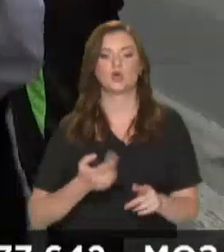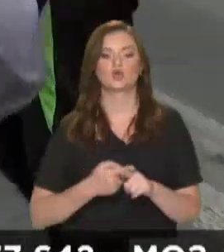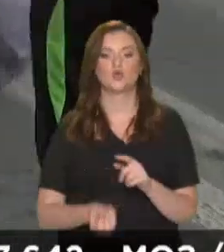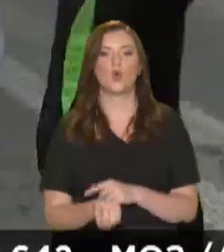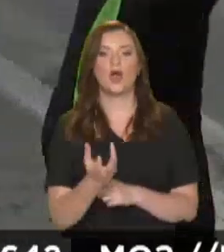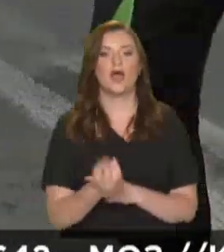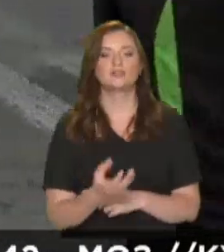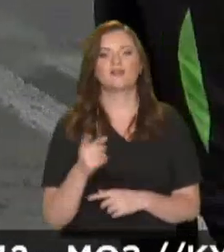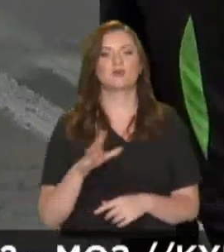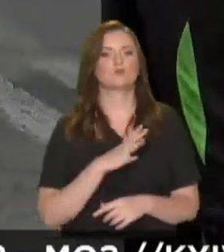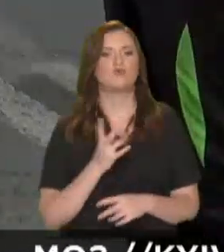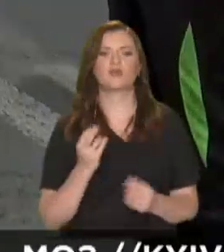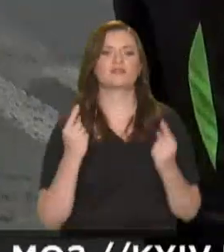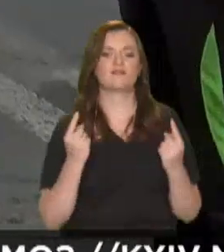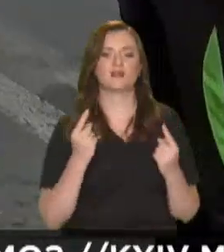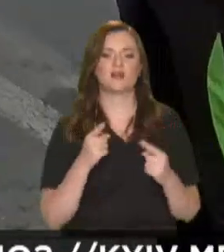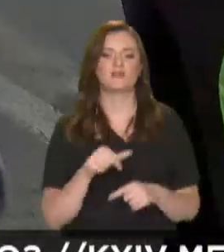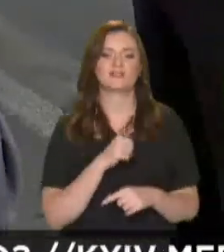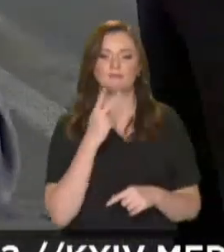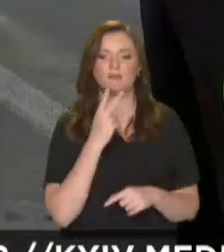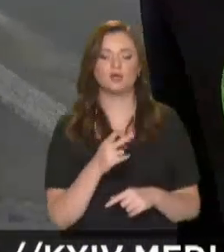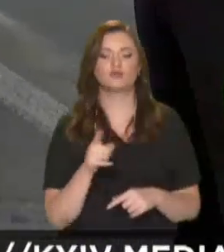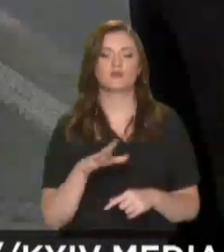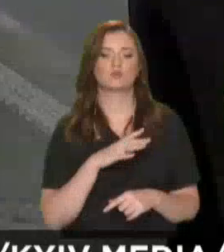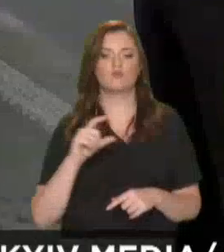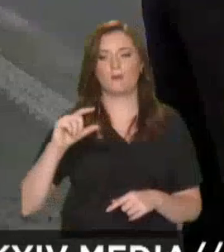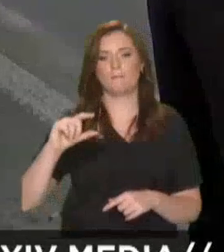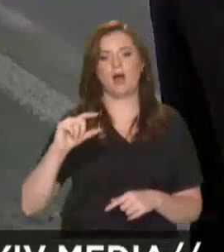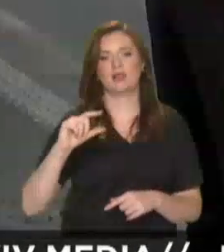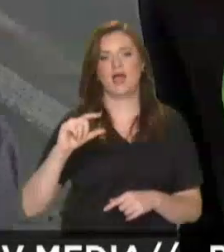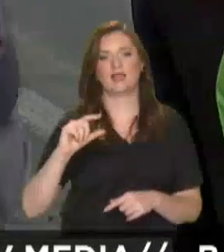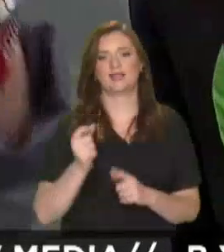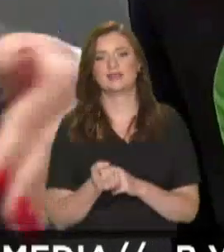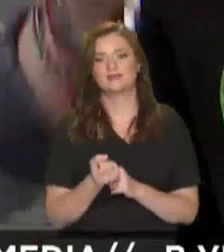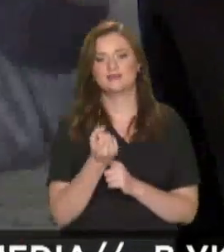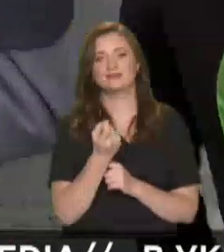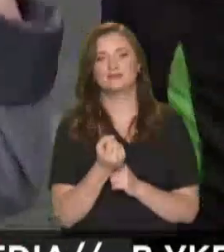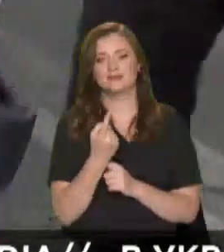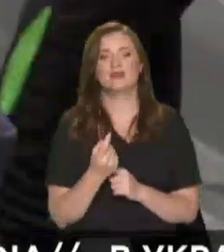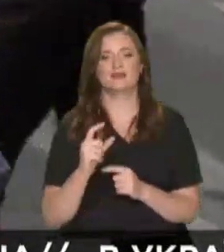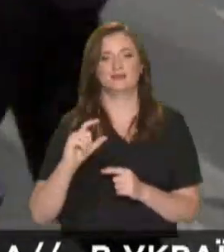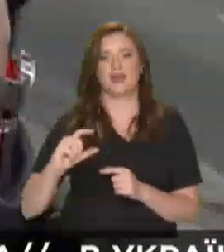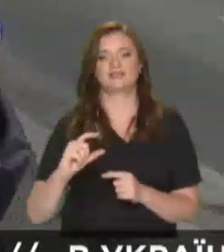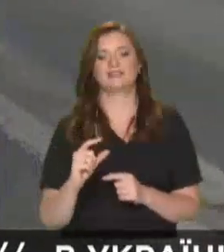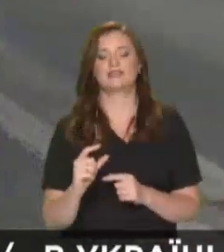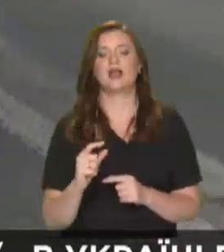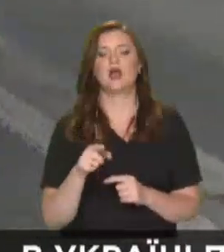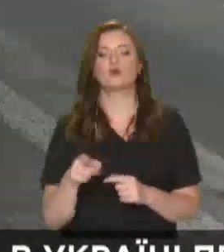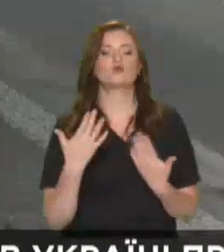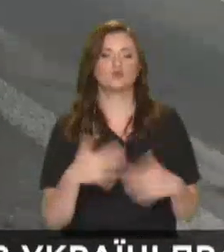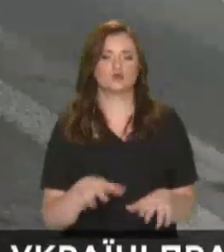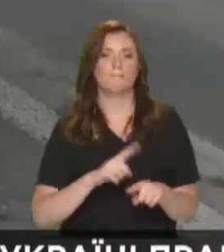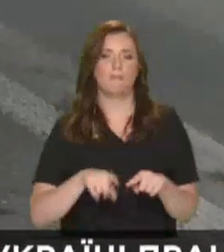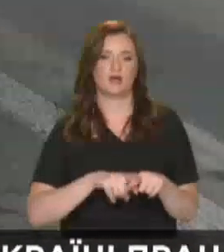І не скажу, він був невеликий, ви самі це бачите, він був маленький, такий зародок гейзеру. На щастя, він уже майже